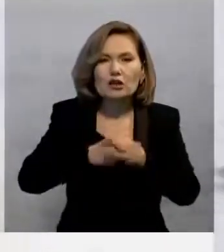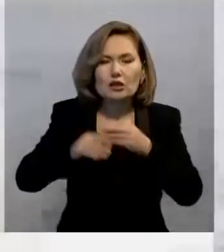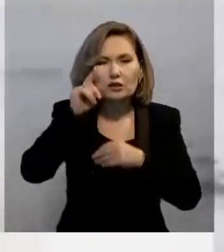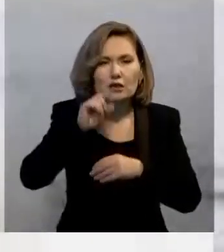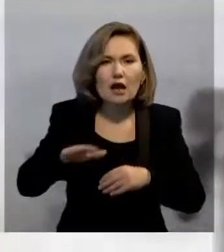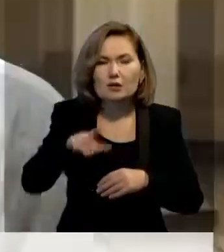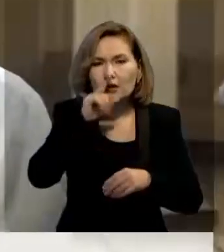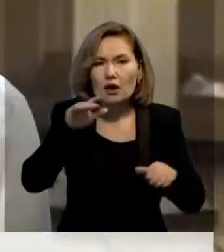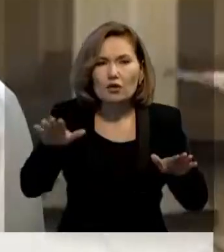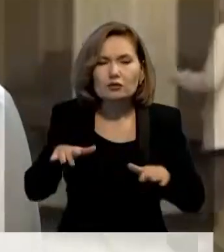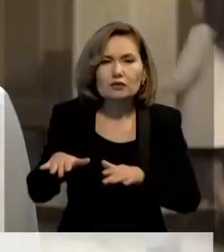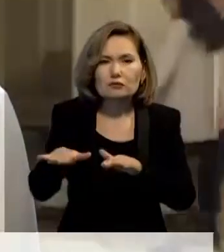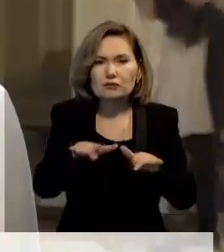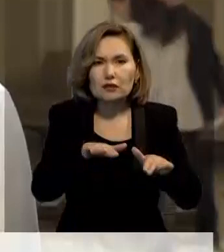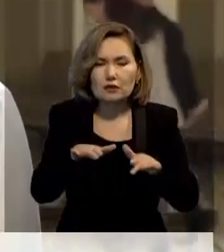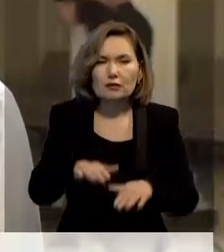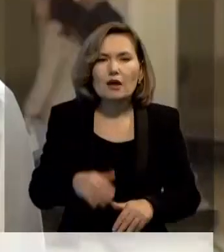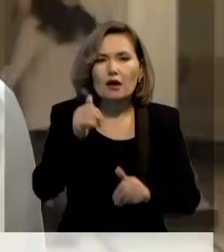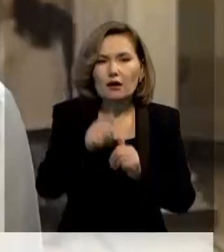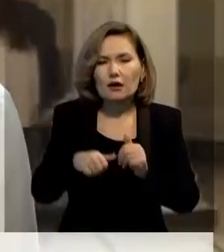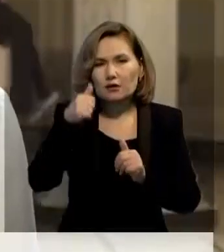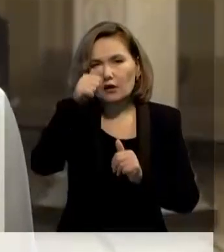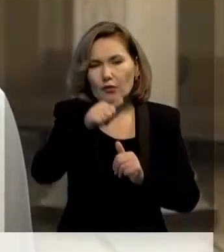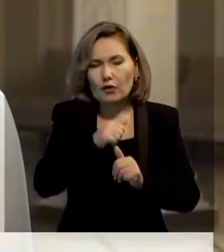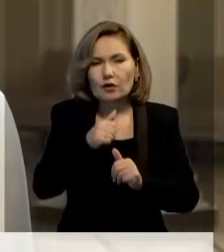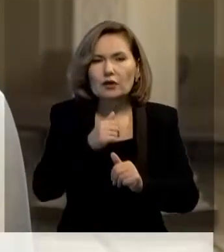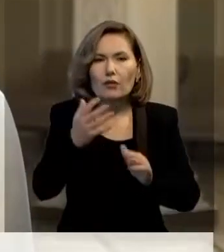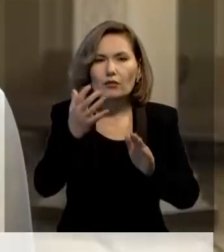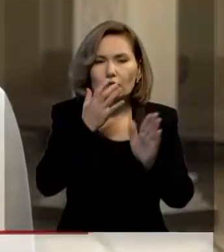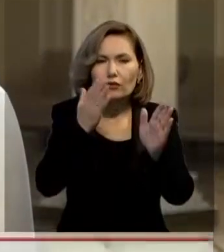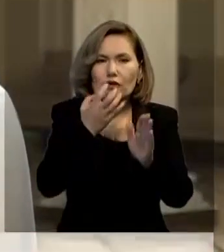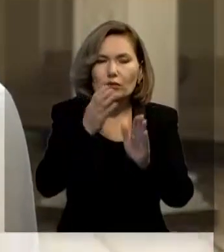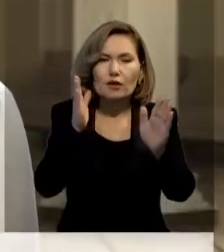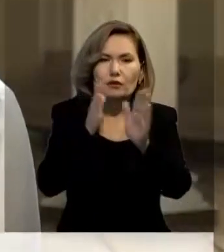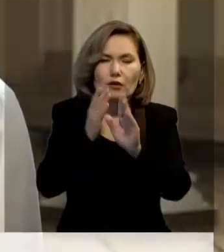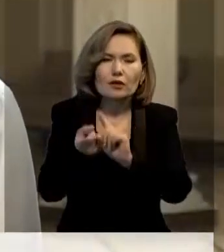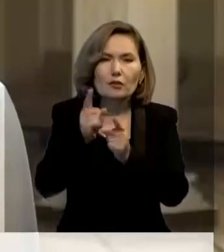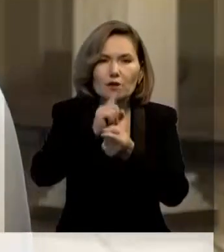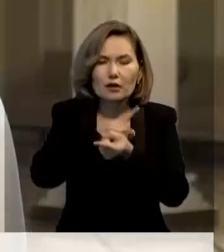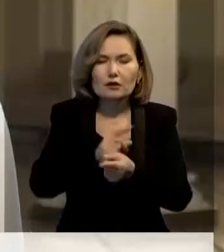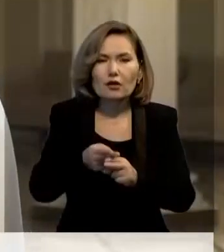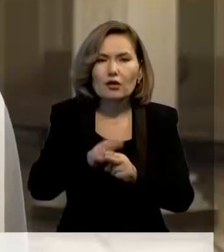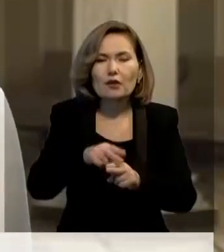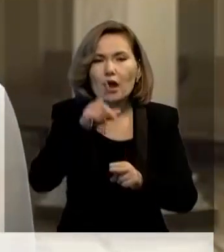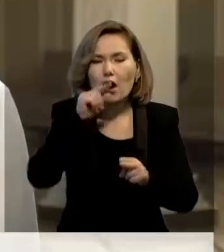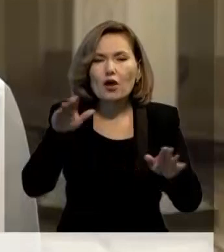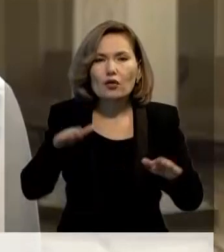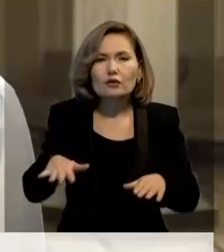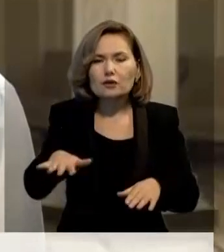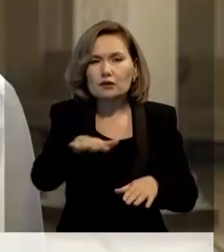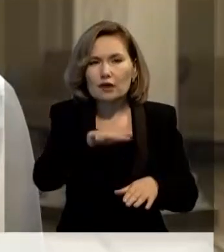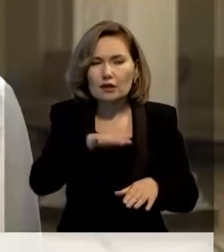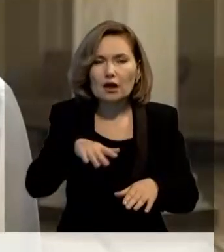Азияға дейін жетеді. Жылдан жылға жылып келе жатыр ауа райы. Осыған байланысты құстардың да ұшып